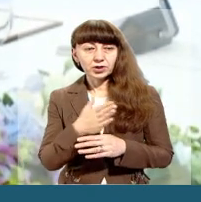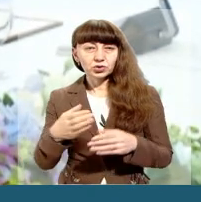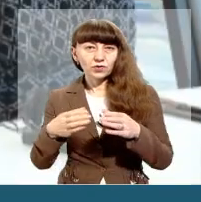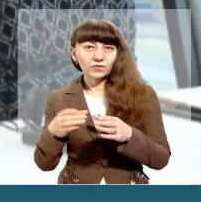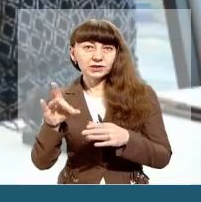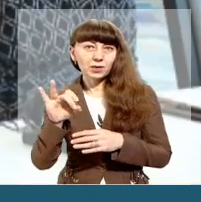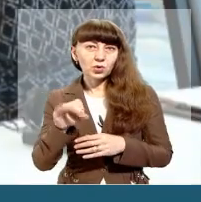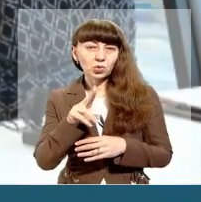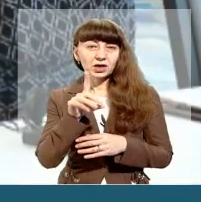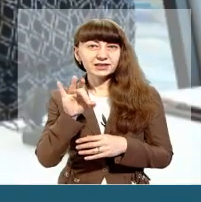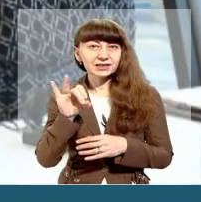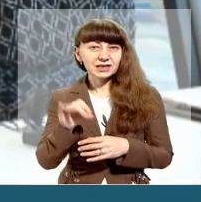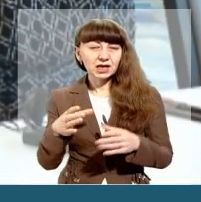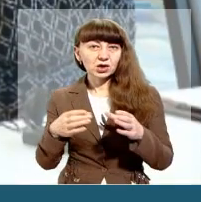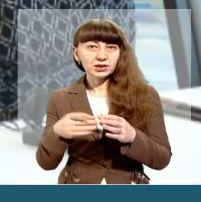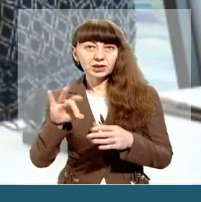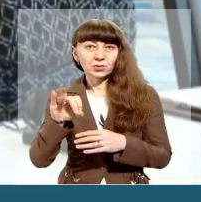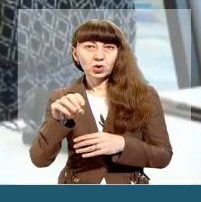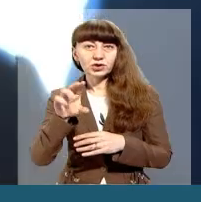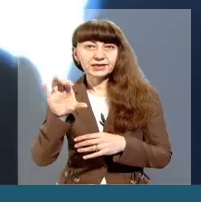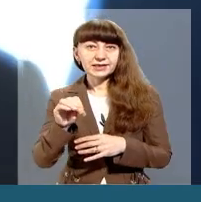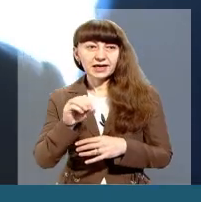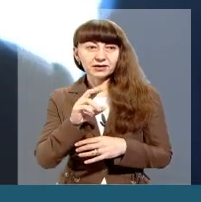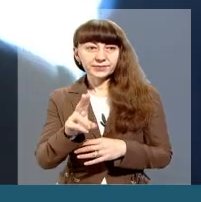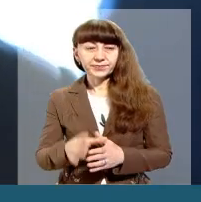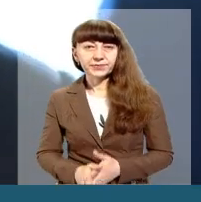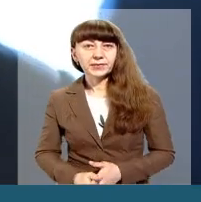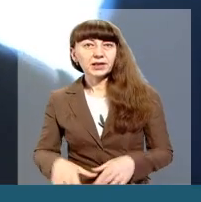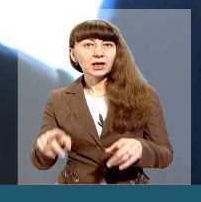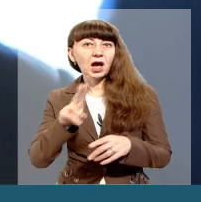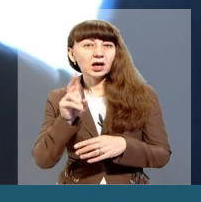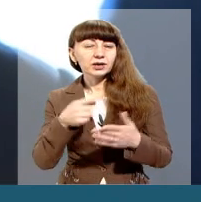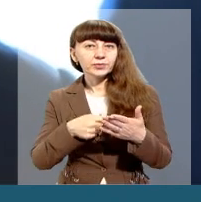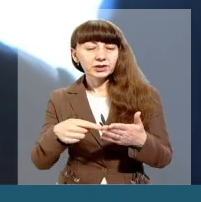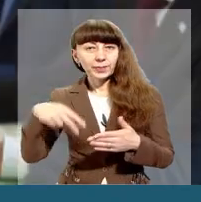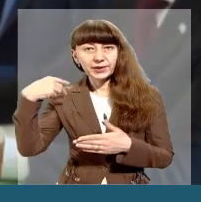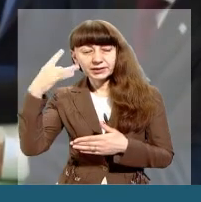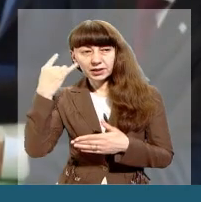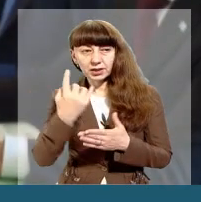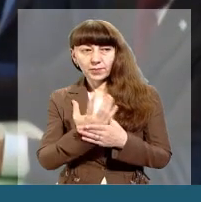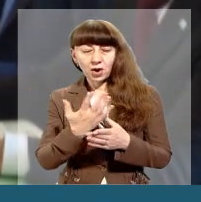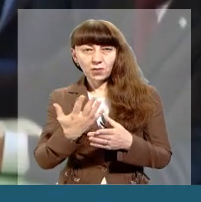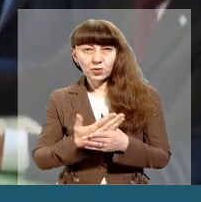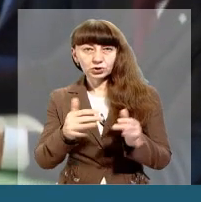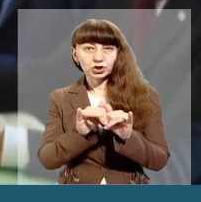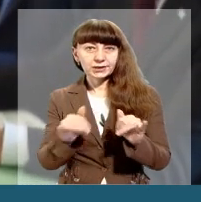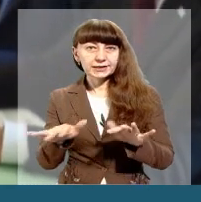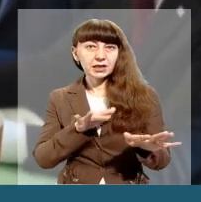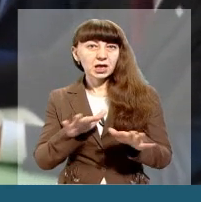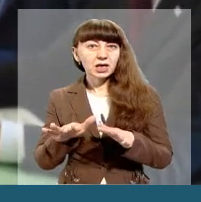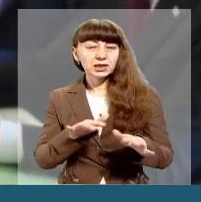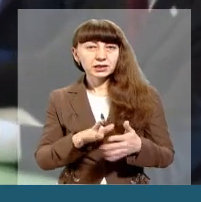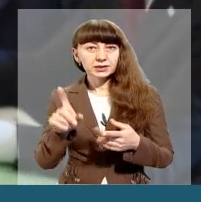фондом Самрук Казына и компанией Temasek. Как отметил президент, это начинание будет способствовать расширению деловых связей